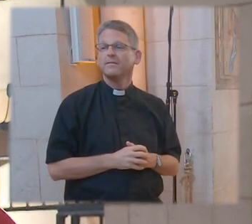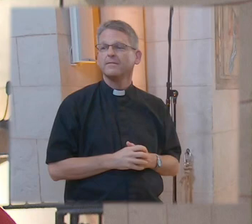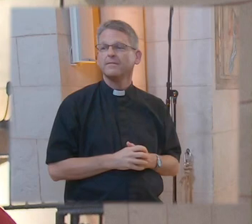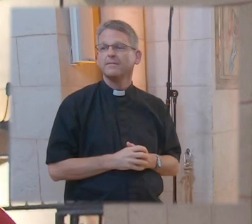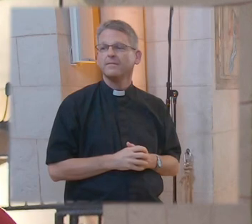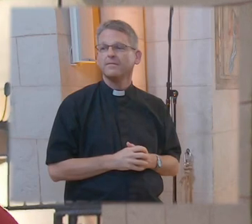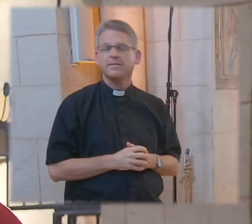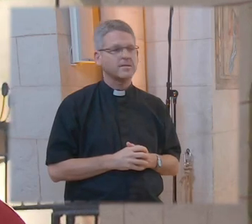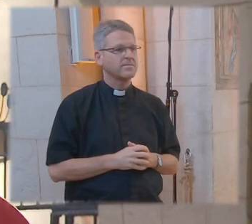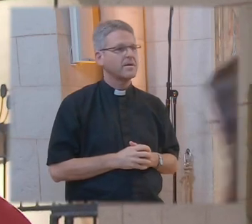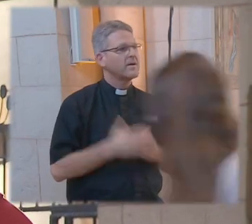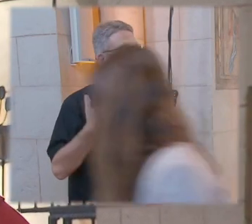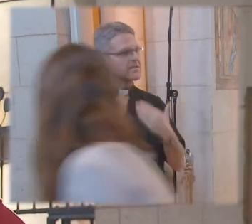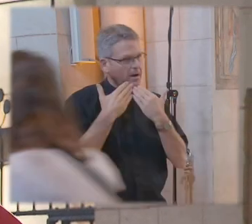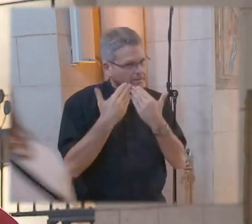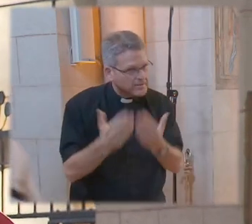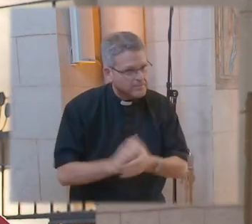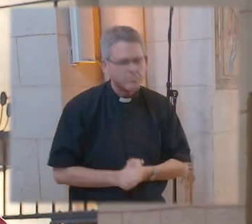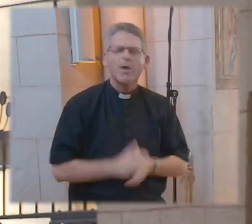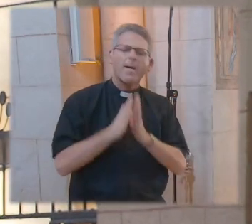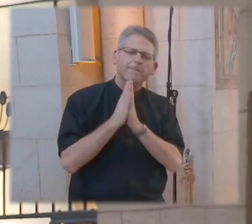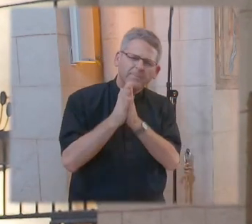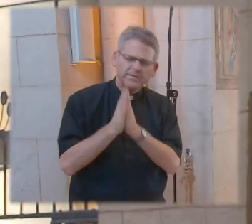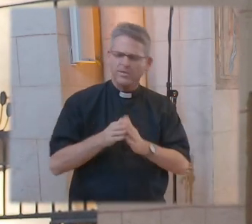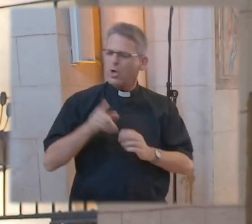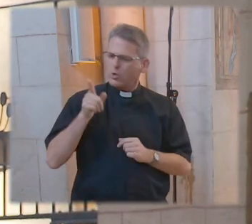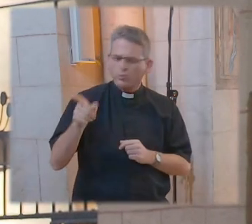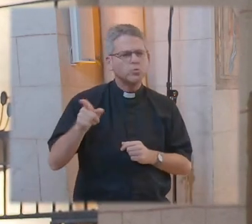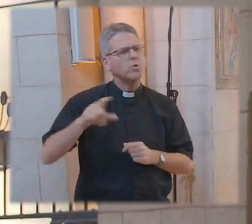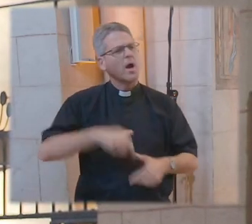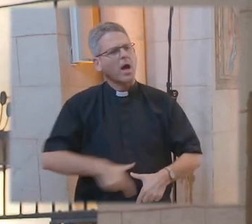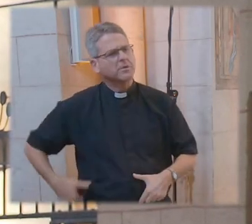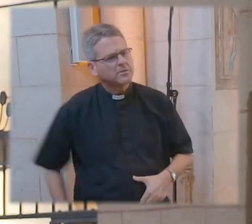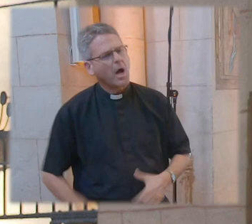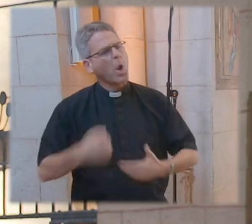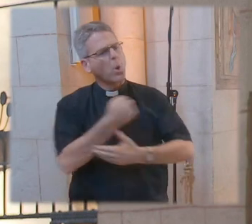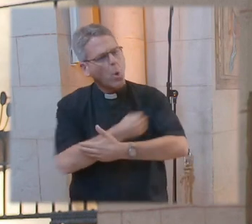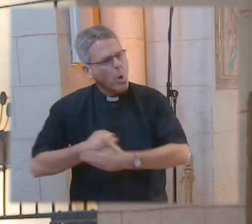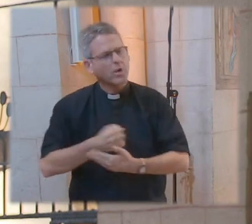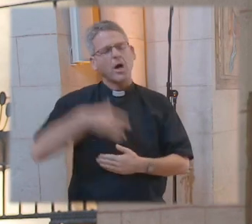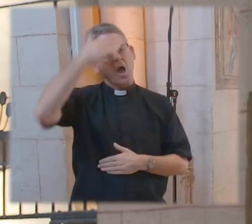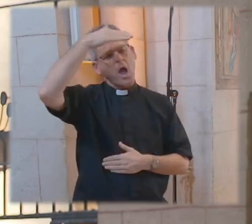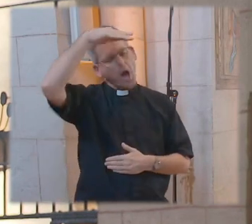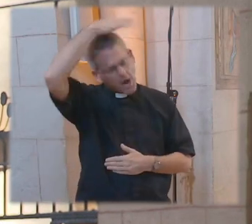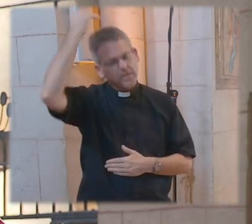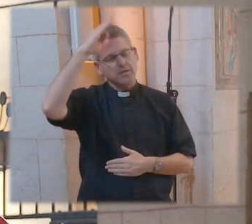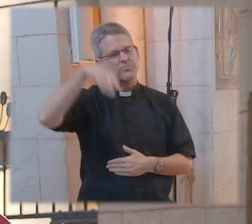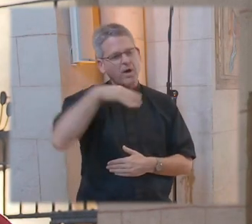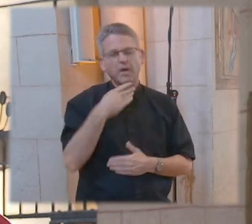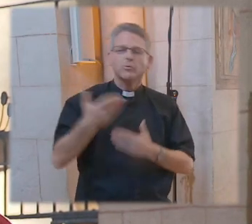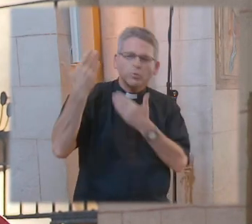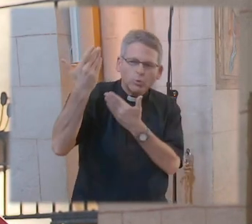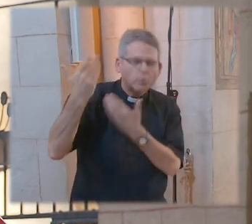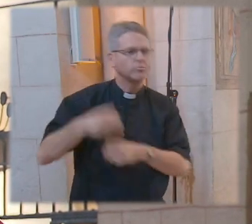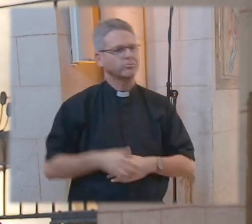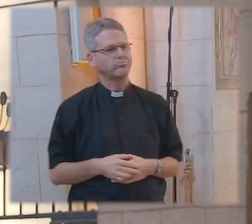Übermitteln Sie bitte den Heiligen Vater meine Grüße und unseren Dank, dass